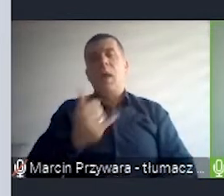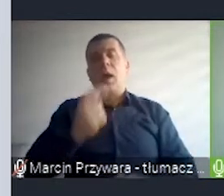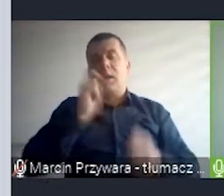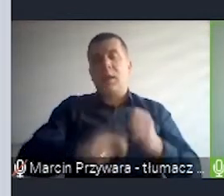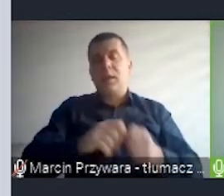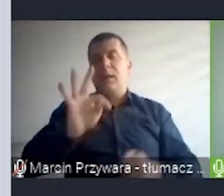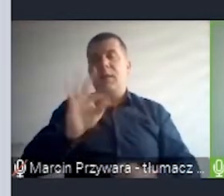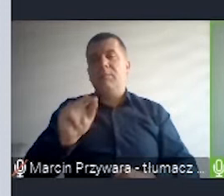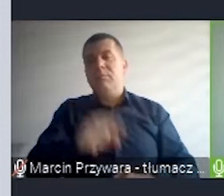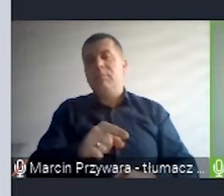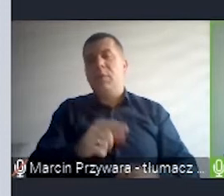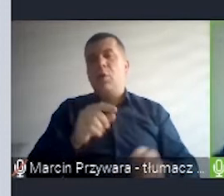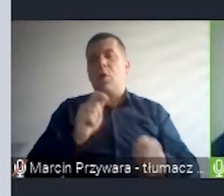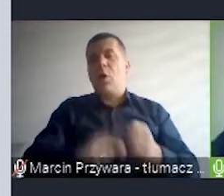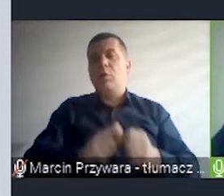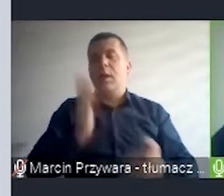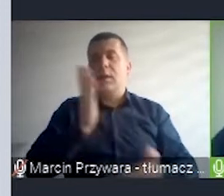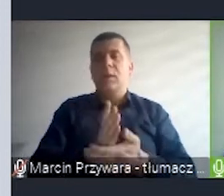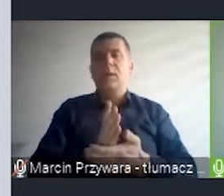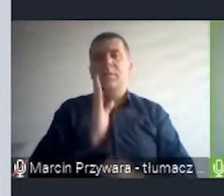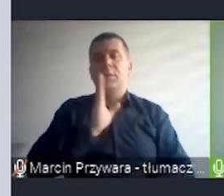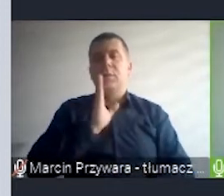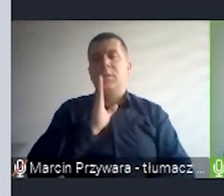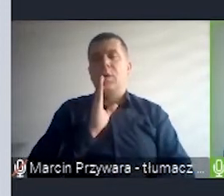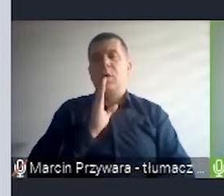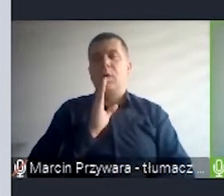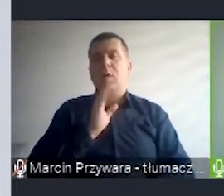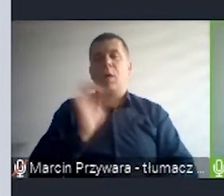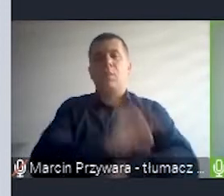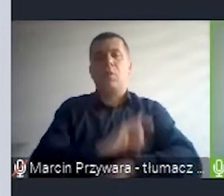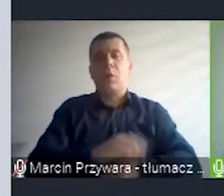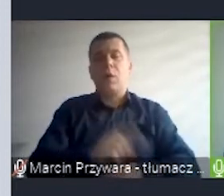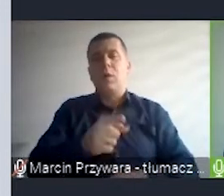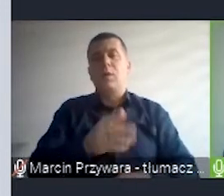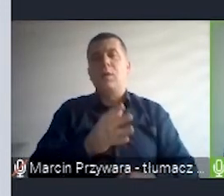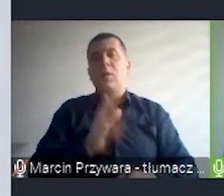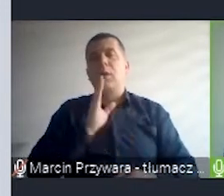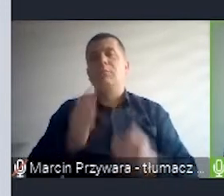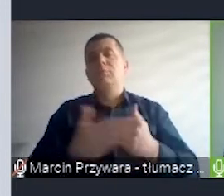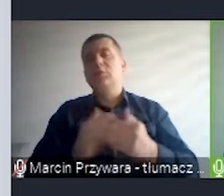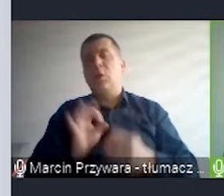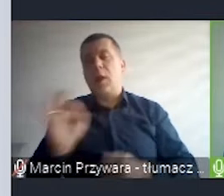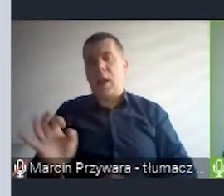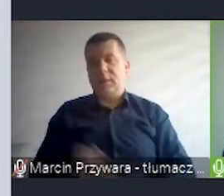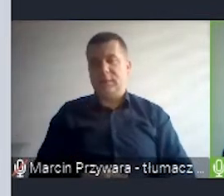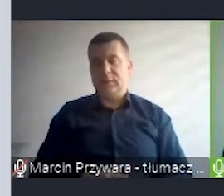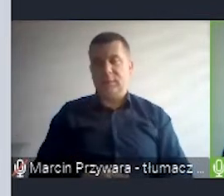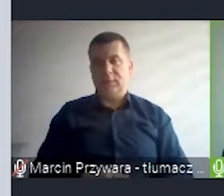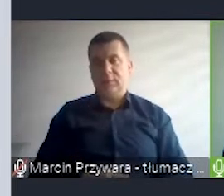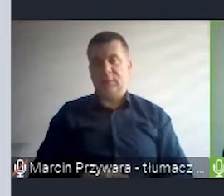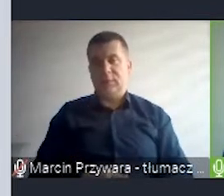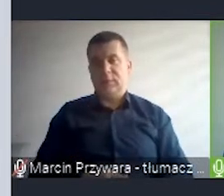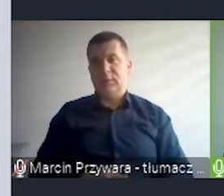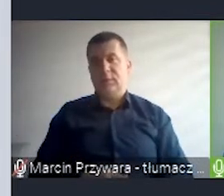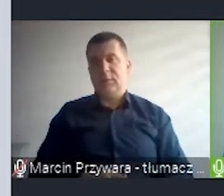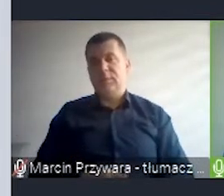kontrolę projektów, a projekty dosięgane są kontrolą przy okazji. W